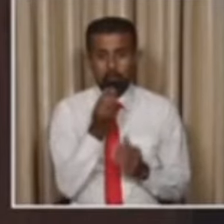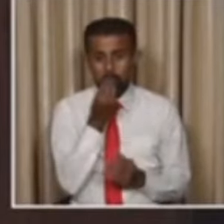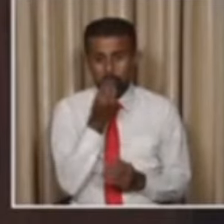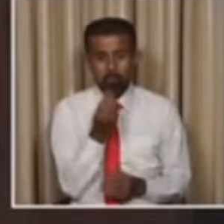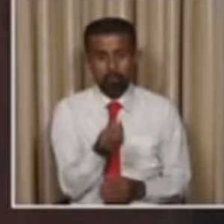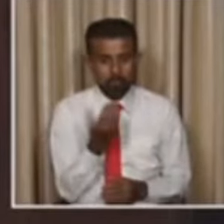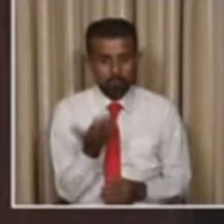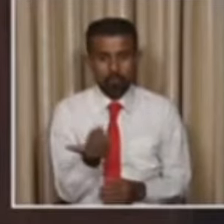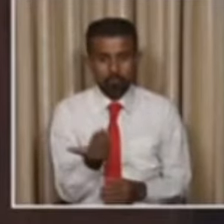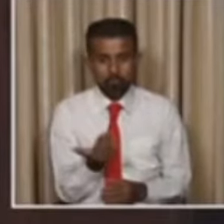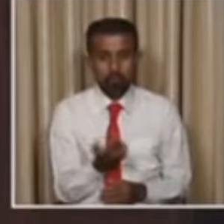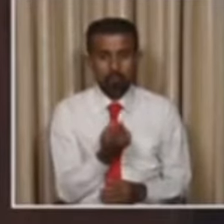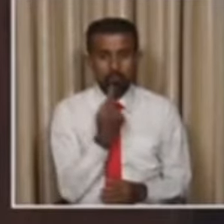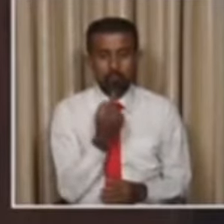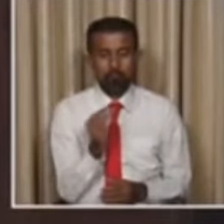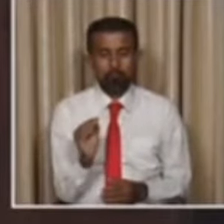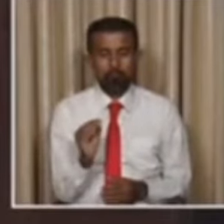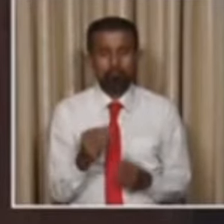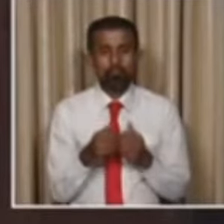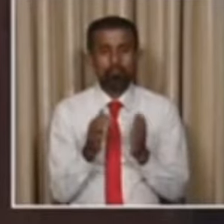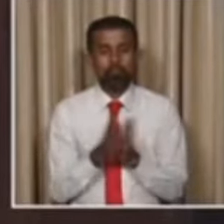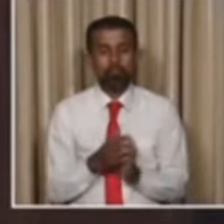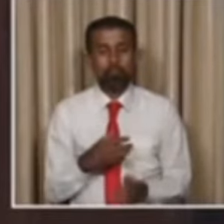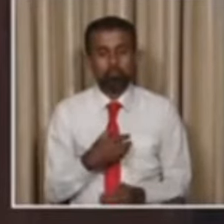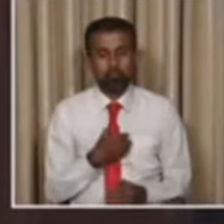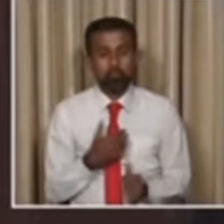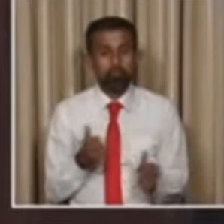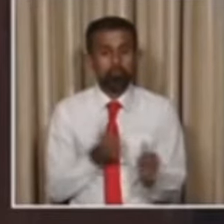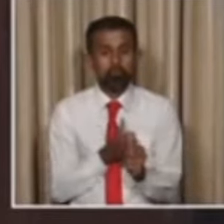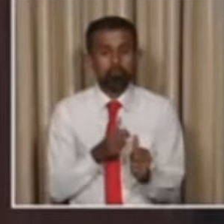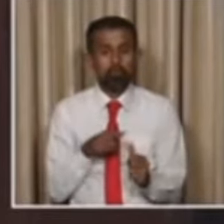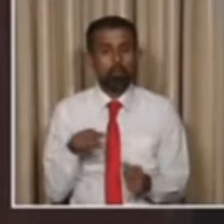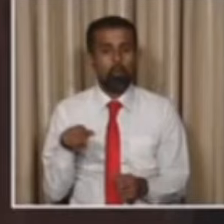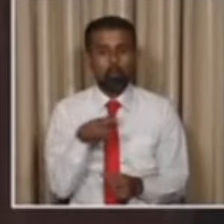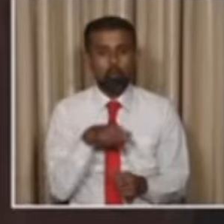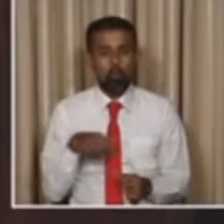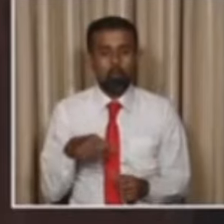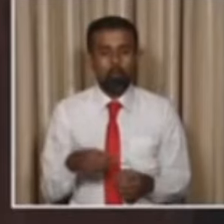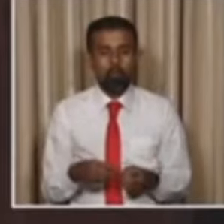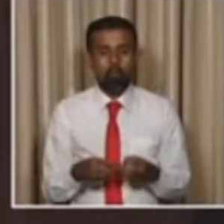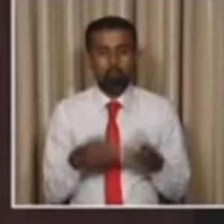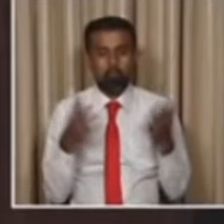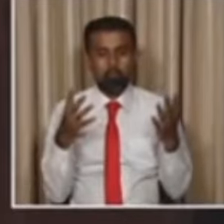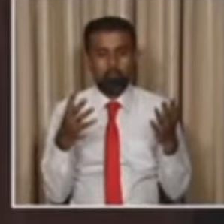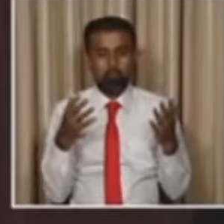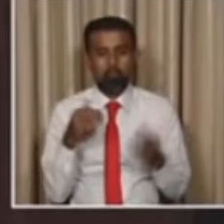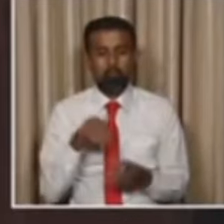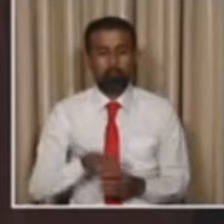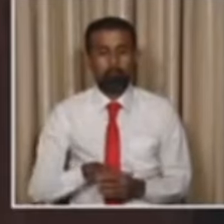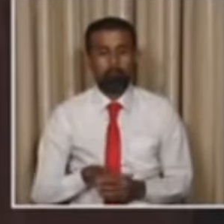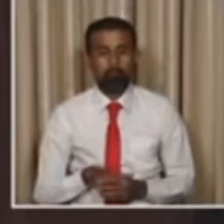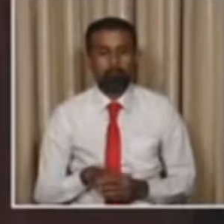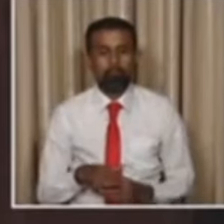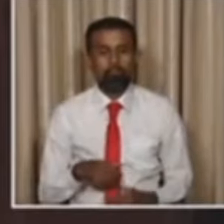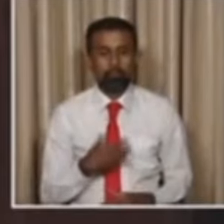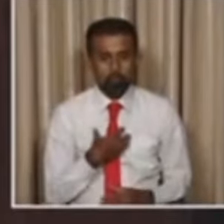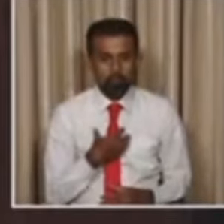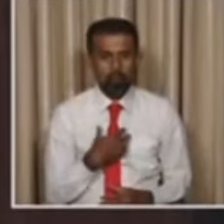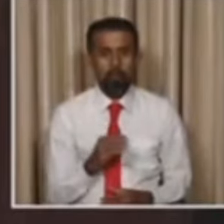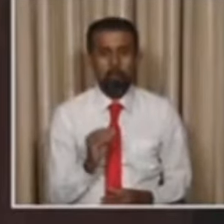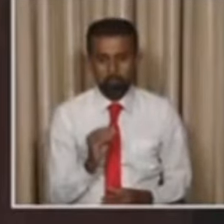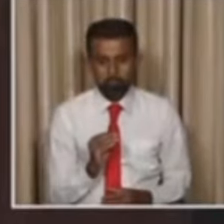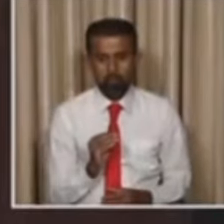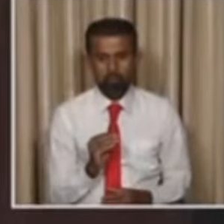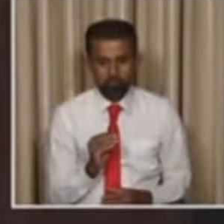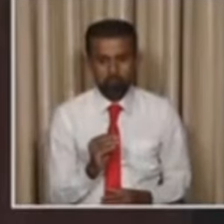දෙමව්පියෝ ඉල්ලීම් කරනවන ඒ සියලු වේදනාවල් පිටිපසින් හැම කෙනෙකුටම මේ ප්‍රහාරයේ වෙල්ලවීම තුළ වෙච්චි වේදනාවක් තියෙනවා ඒ නිසා තමයි